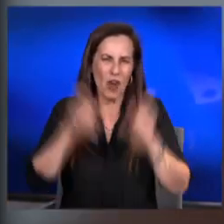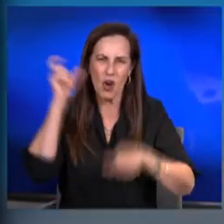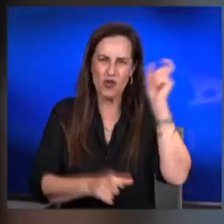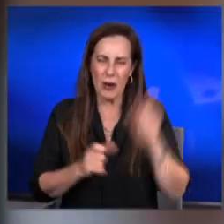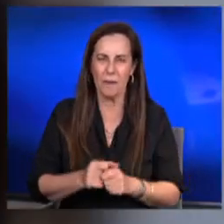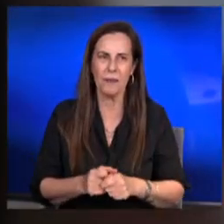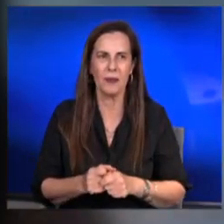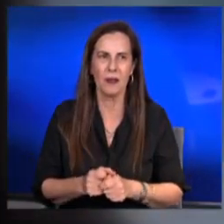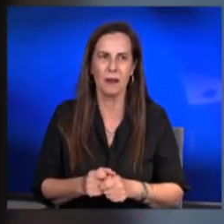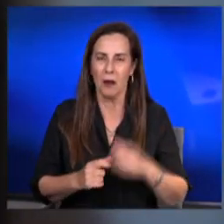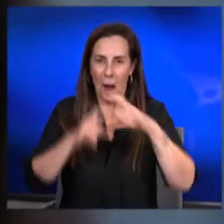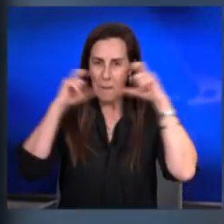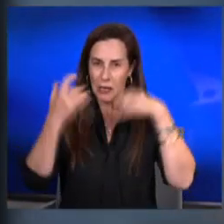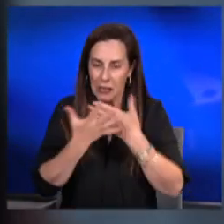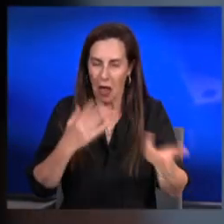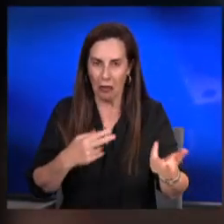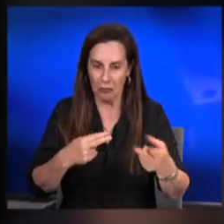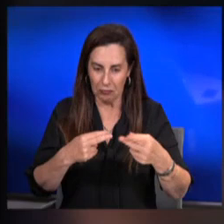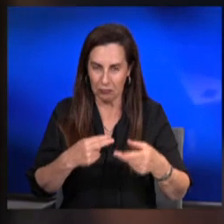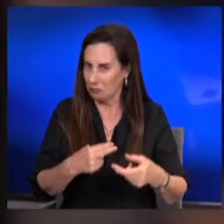אין, שמירת מרחק לא בתמונה.